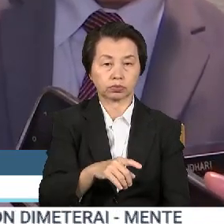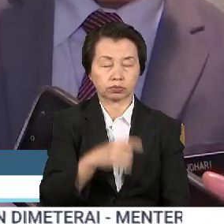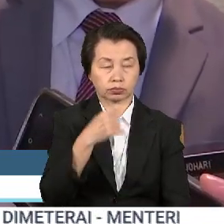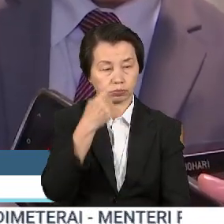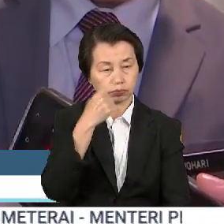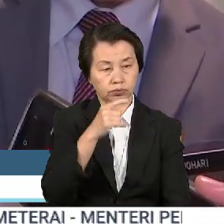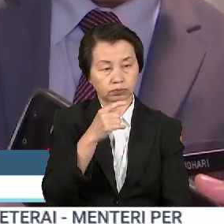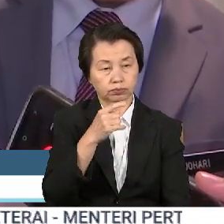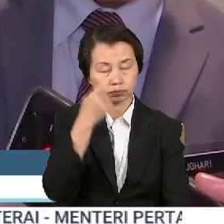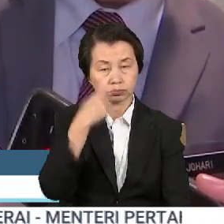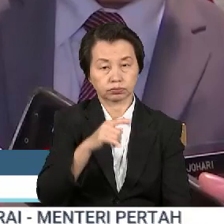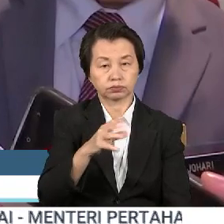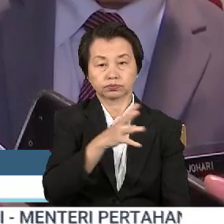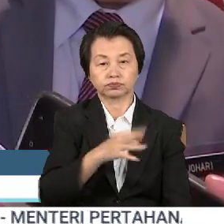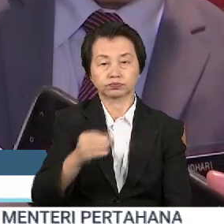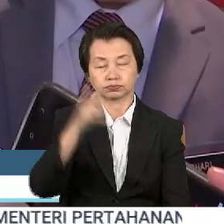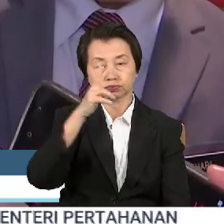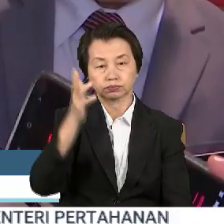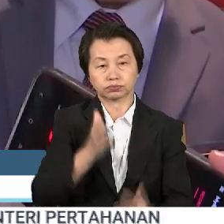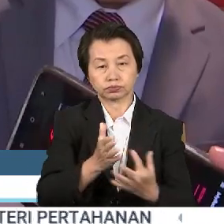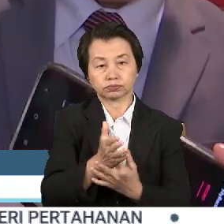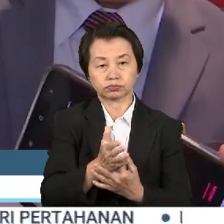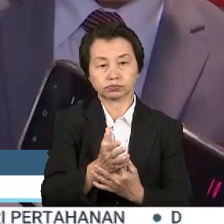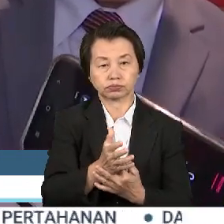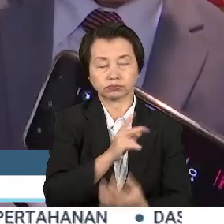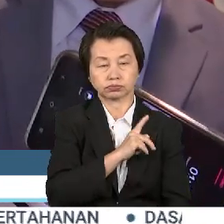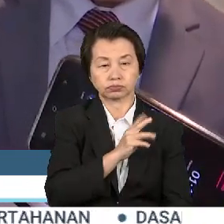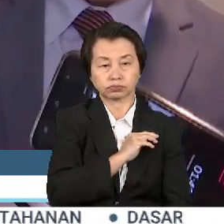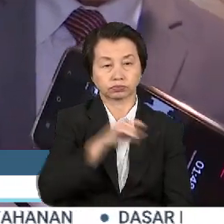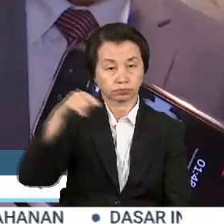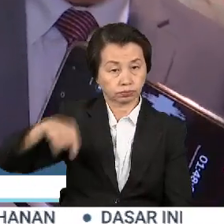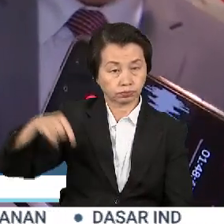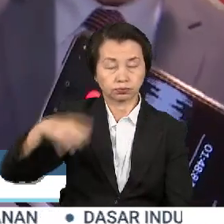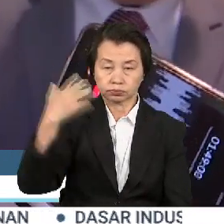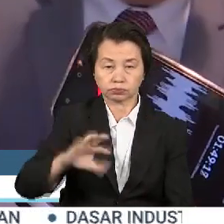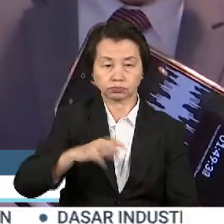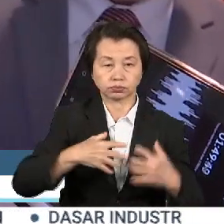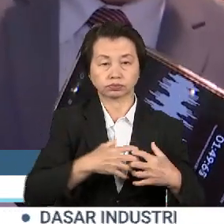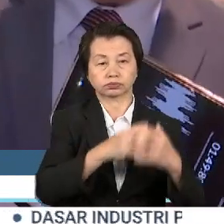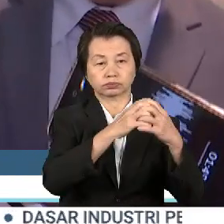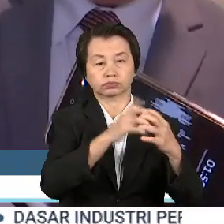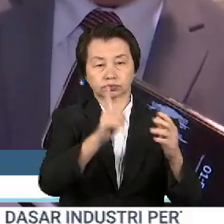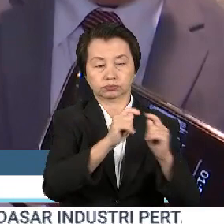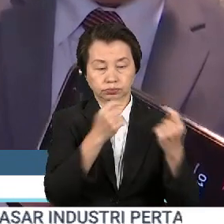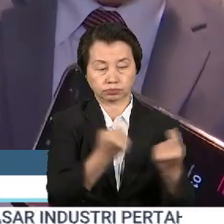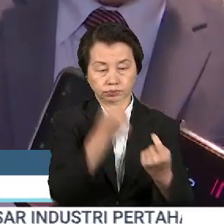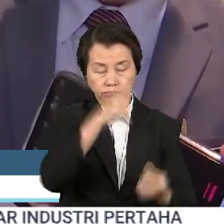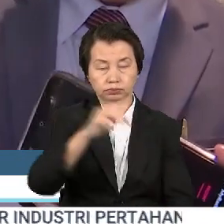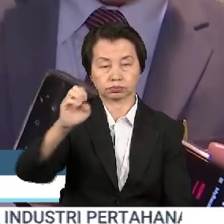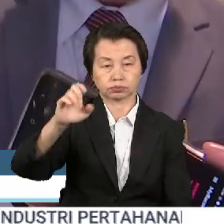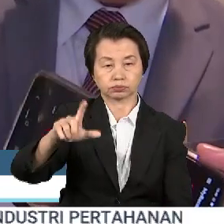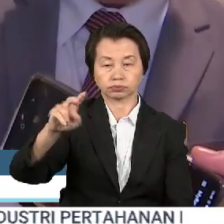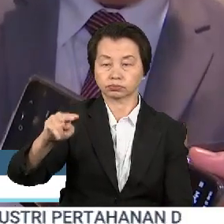Dan selain itu kerajaan melalui kementerian ini juga dalam menubuhkan satu task force untuk El Nino.